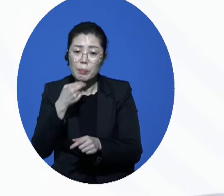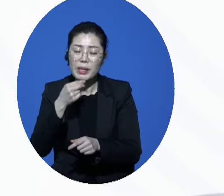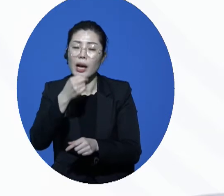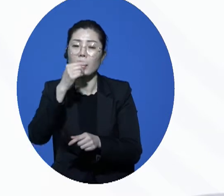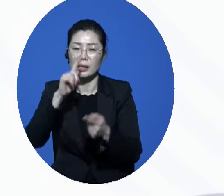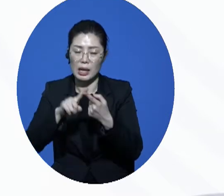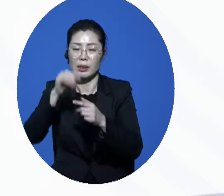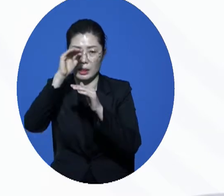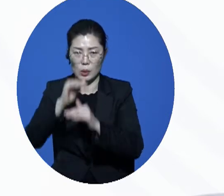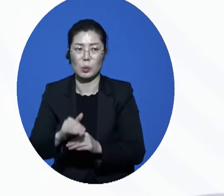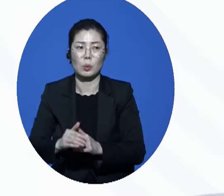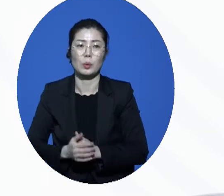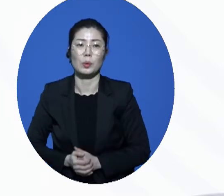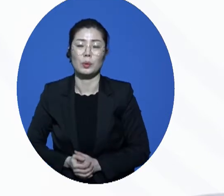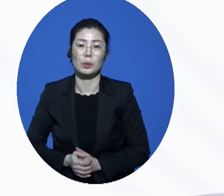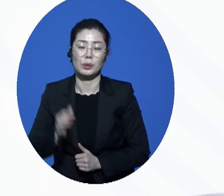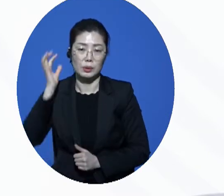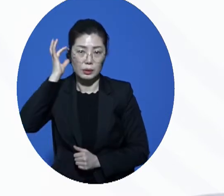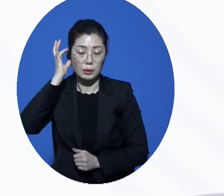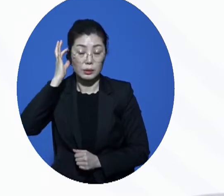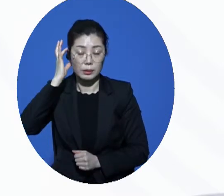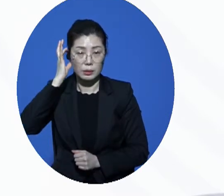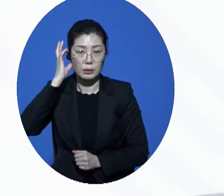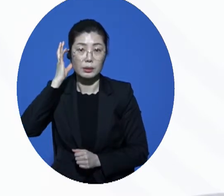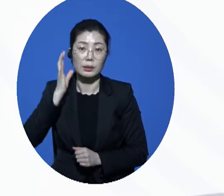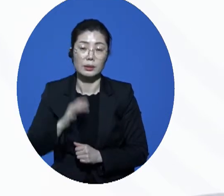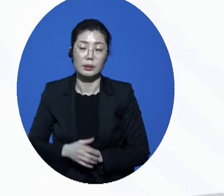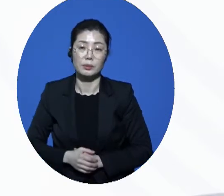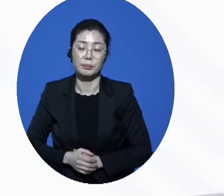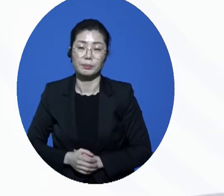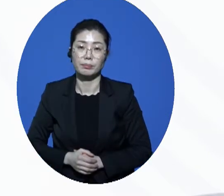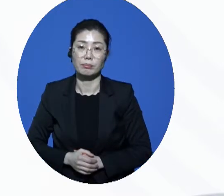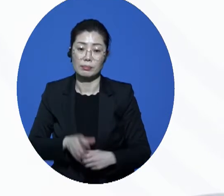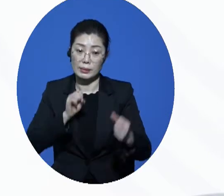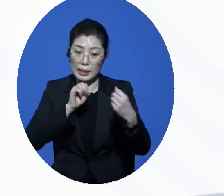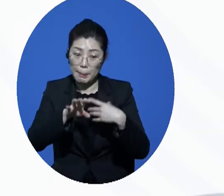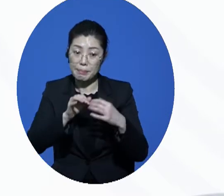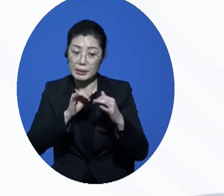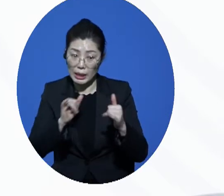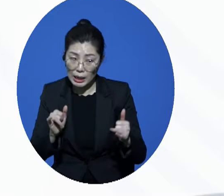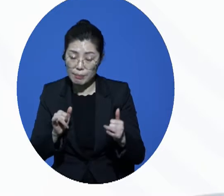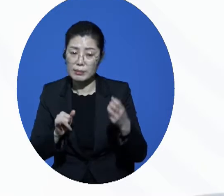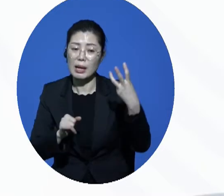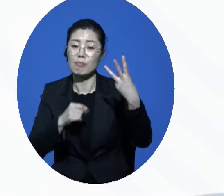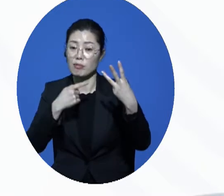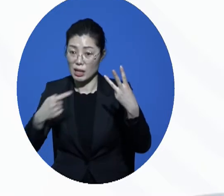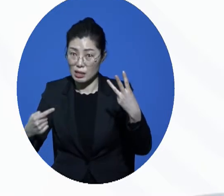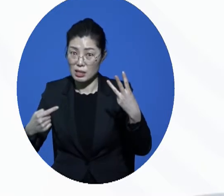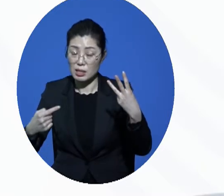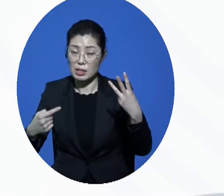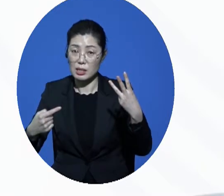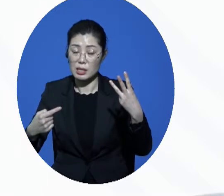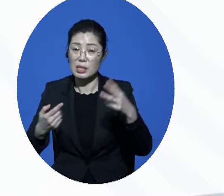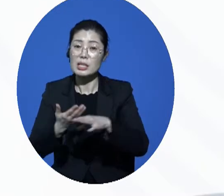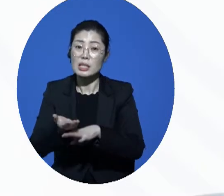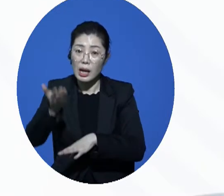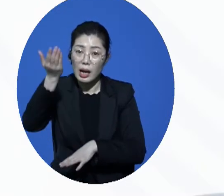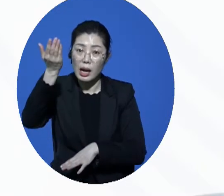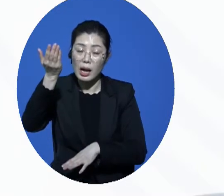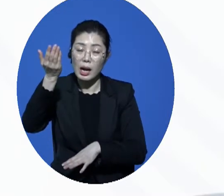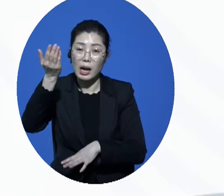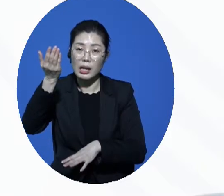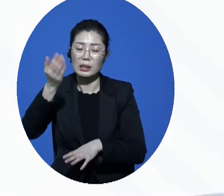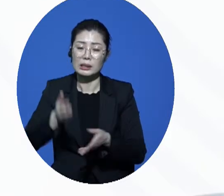내용이었습니다. 상황을 살펴보니 응답자의 3분의 1 이상이